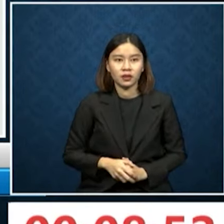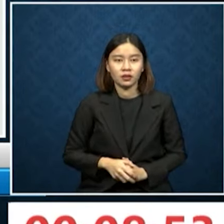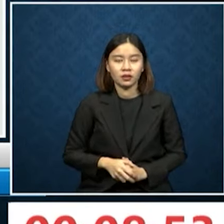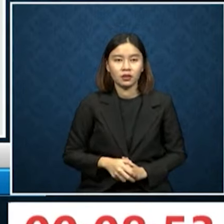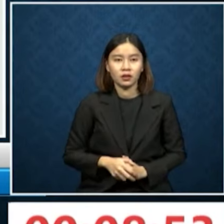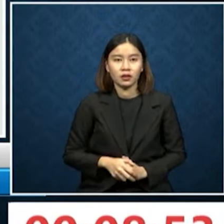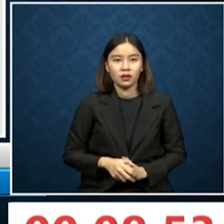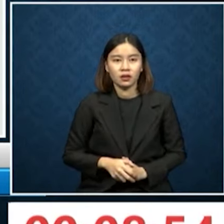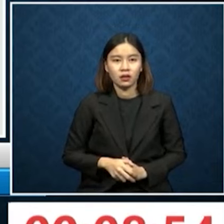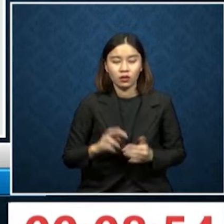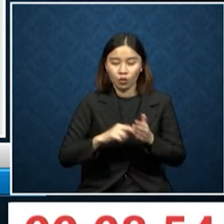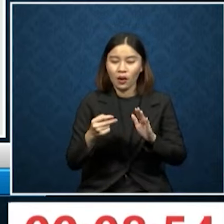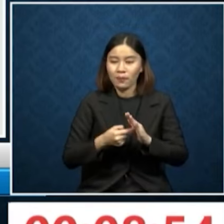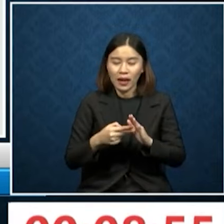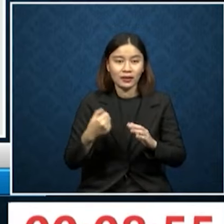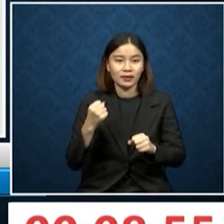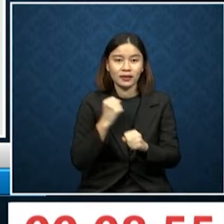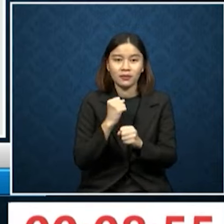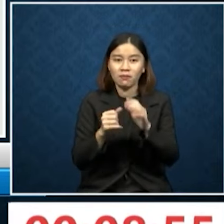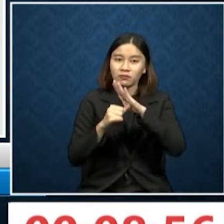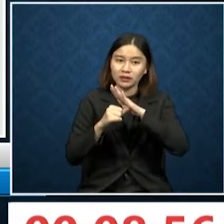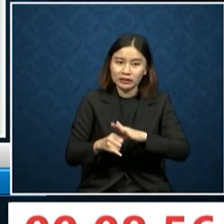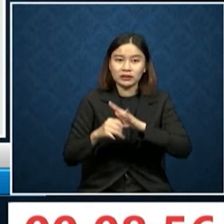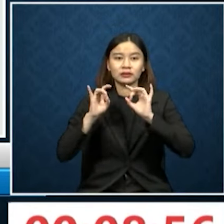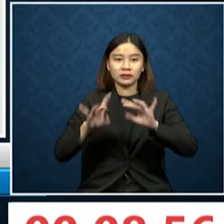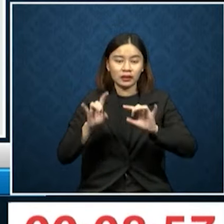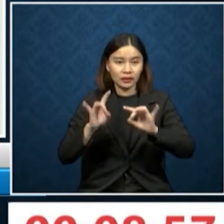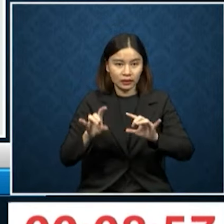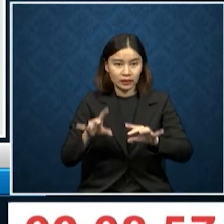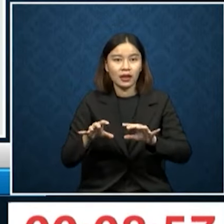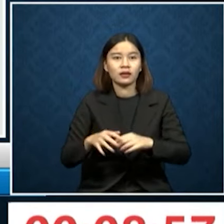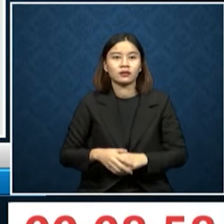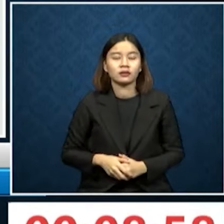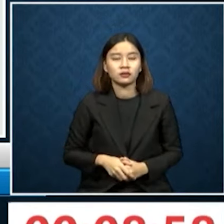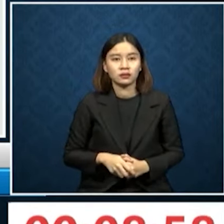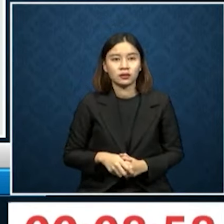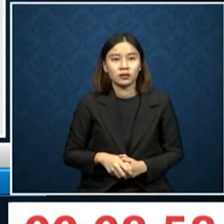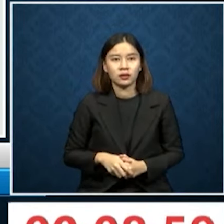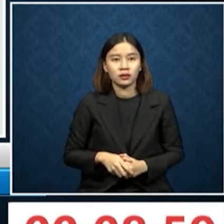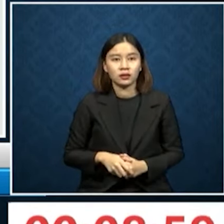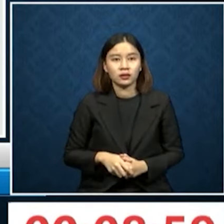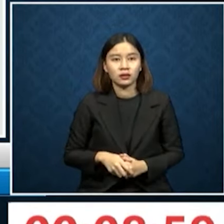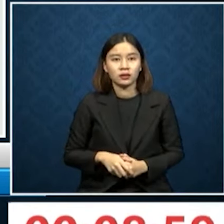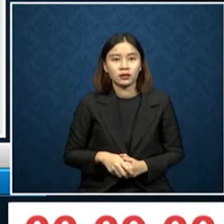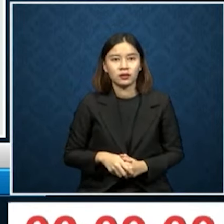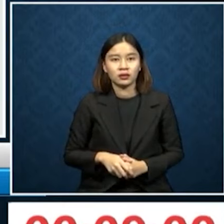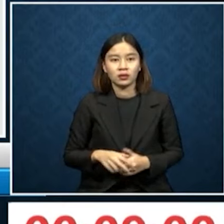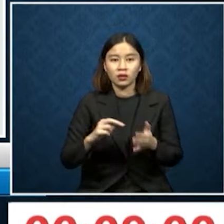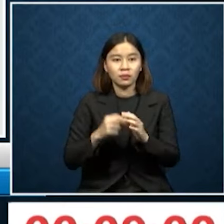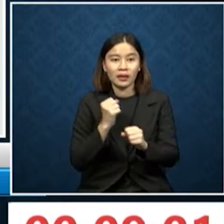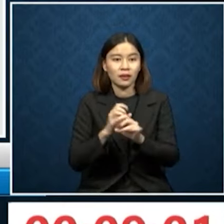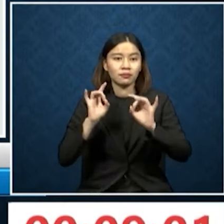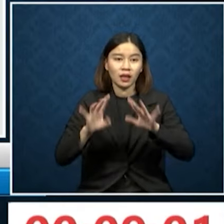ณการลากยาวบีบคั้นกลั่นแกล้งล่าอาณาธิคมและตีเมืองขึ้นใช่หรือ